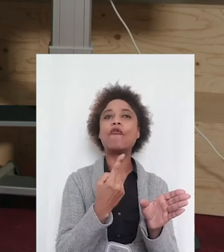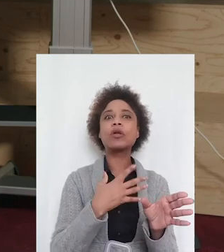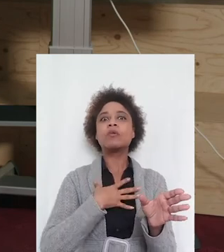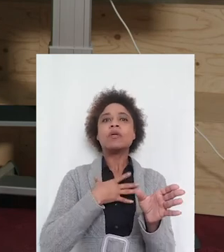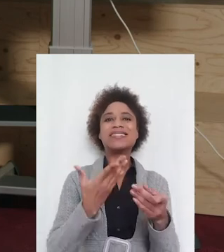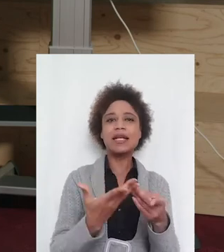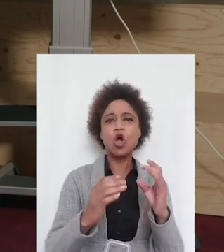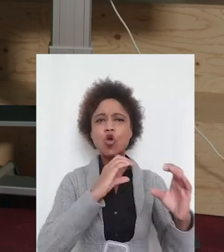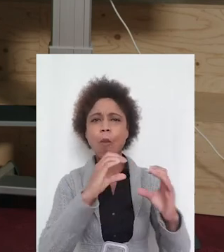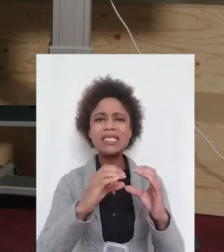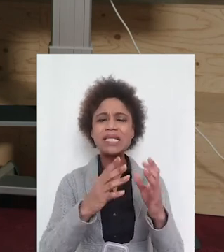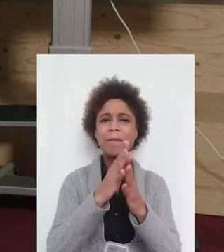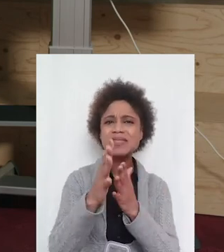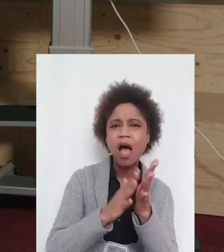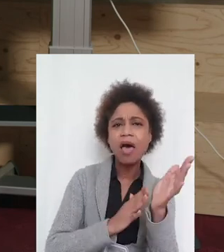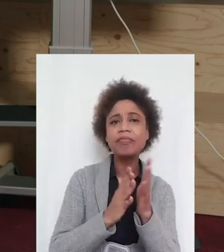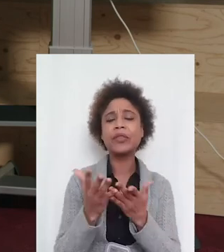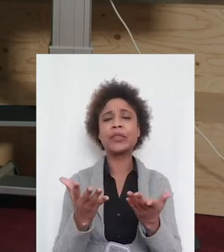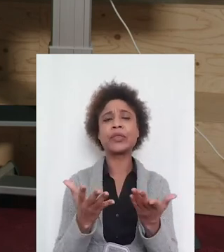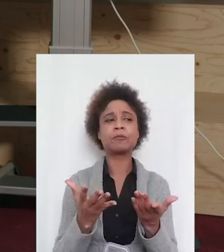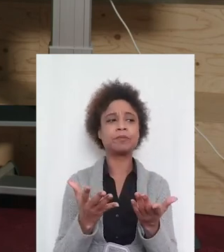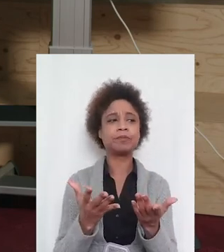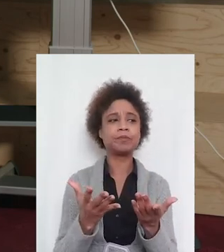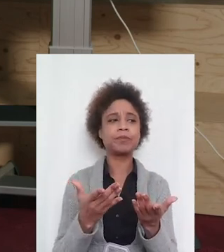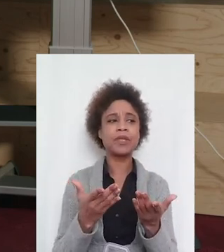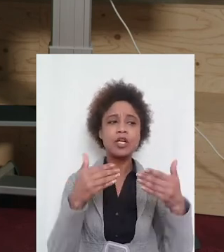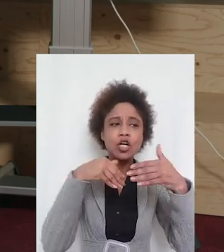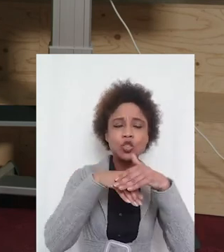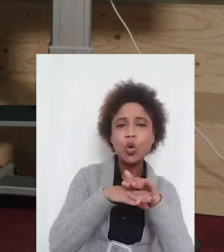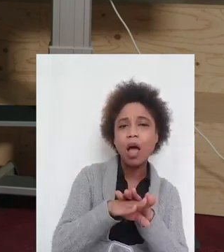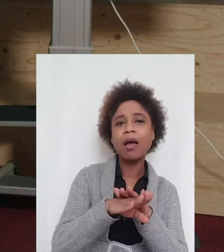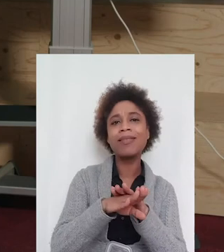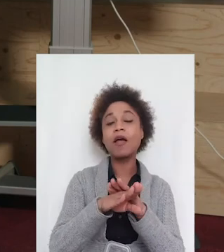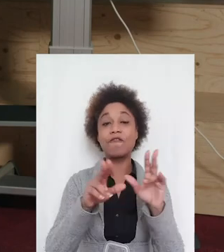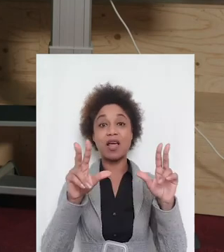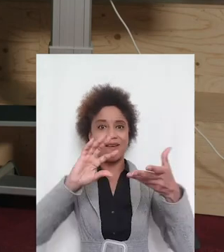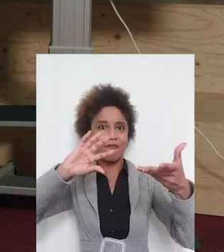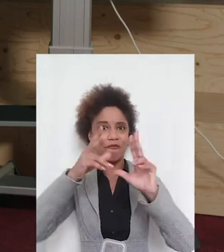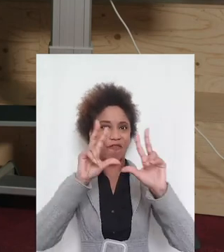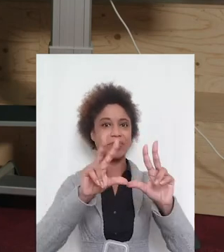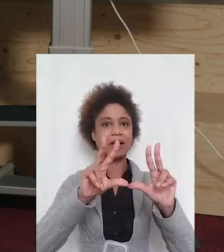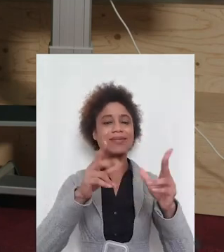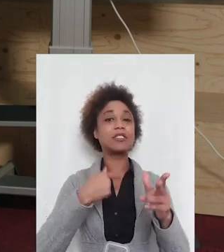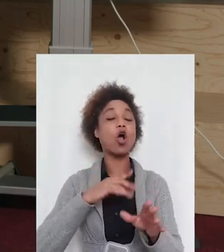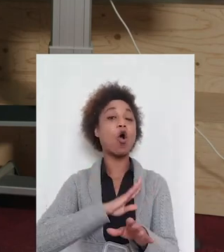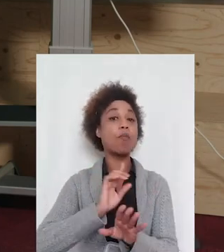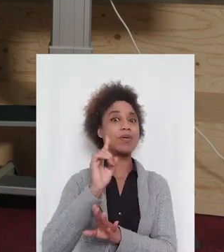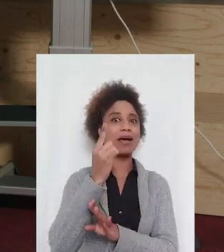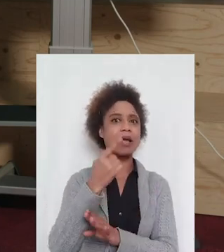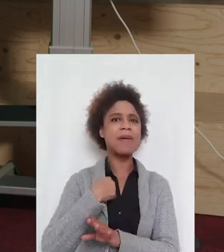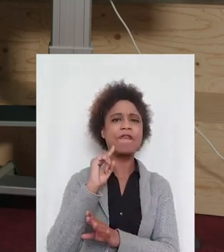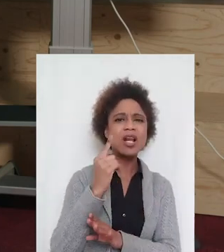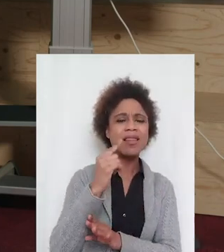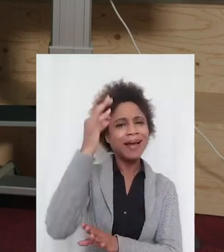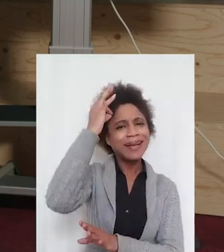schrikken, communiceren met je handen. Toegankelijkheid van websites is een hele belangrijke ook. Maar vooral